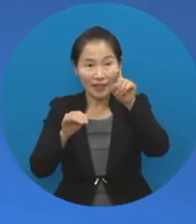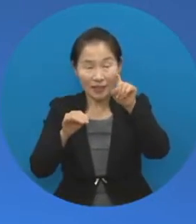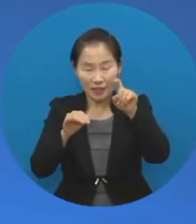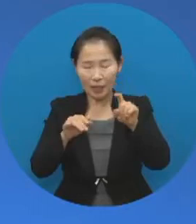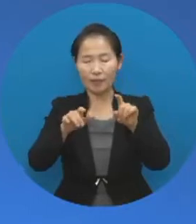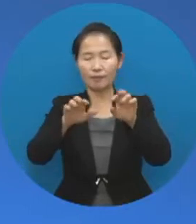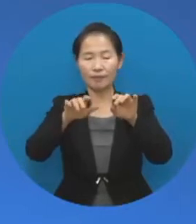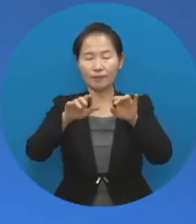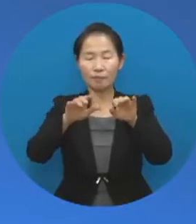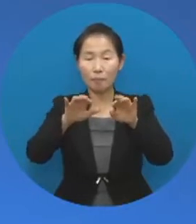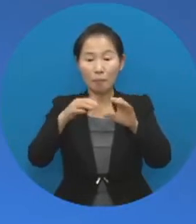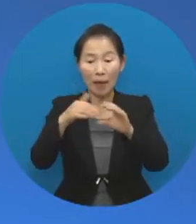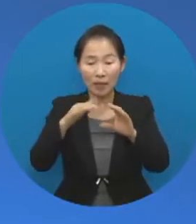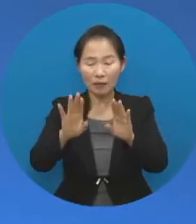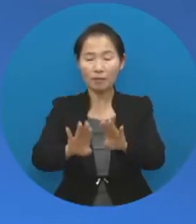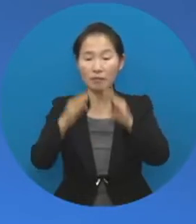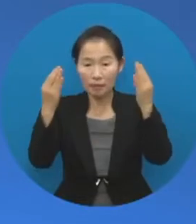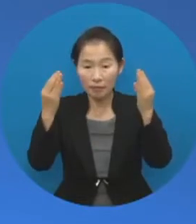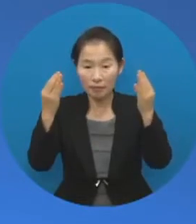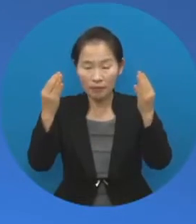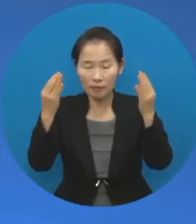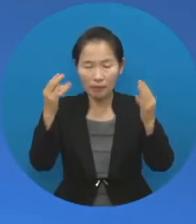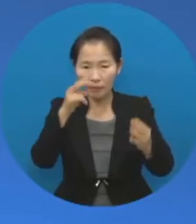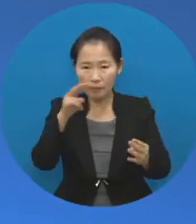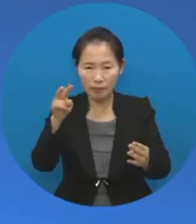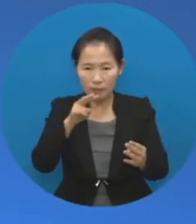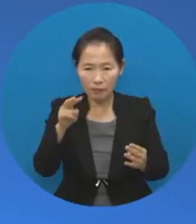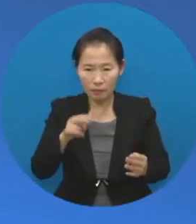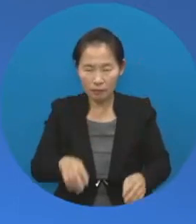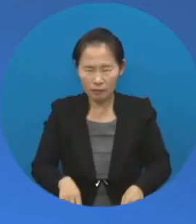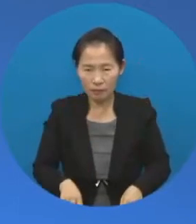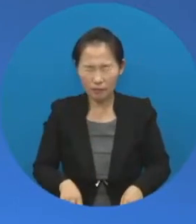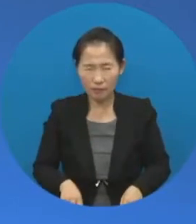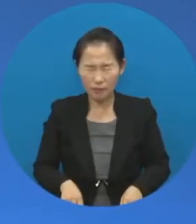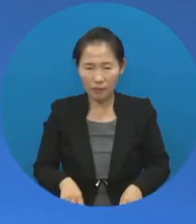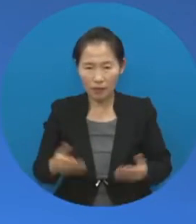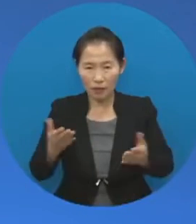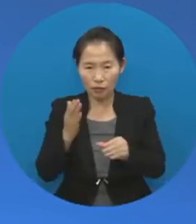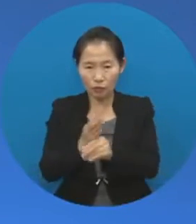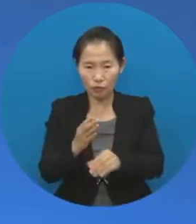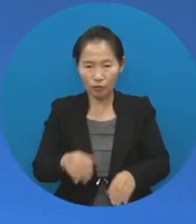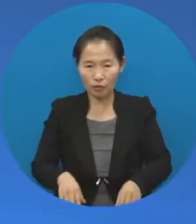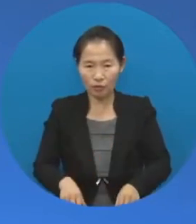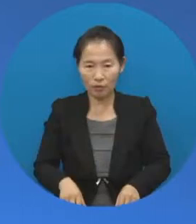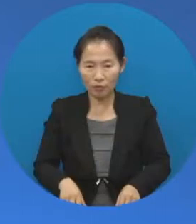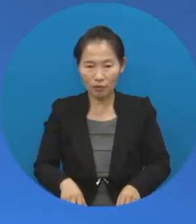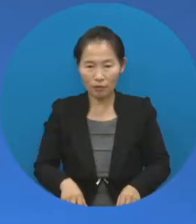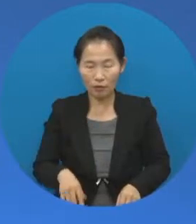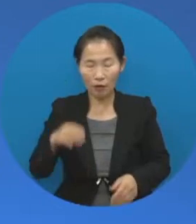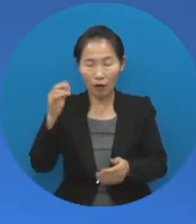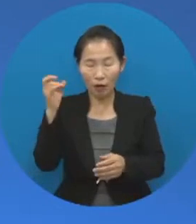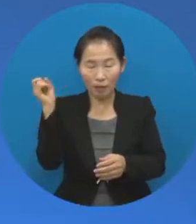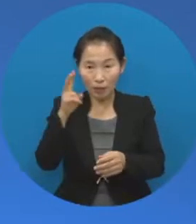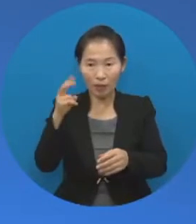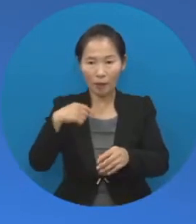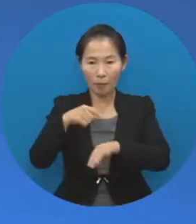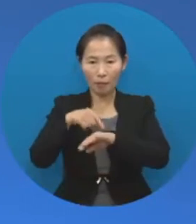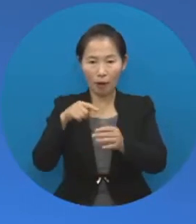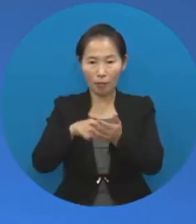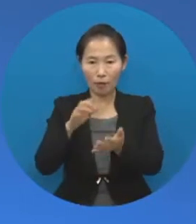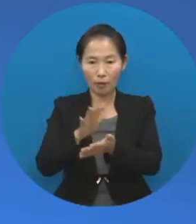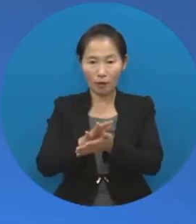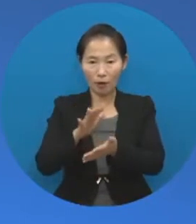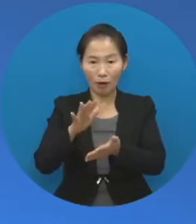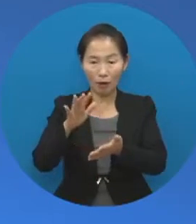아닌데 문제는 내 마음이 막 뜨거워지는 거예요. 이게 왜 내 마음을 뜨겁게 하셨을까? 근데 이제 책을 해서 막 기도를